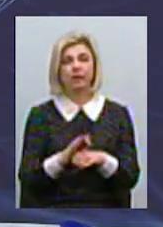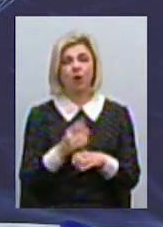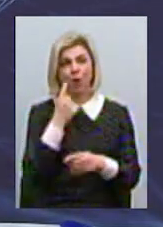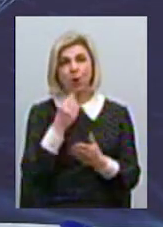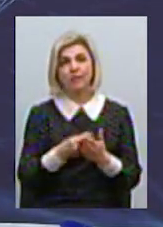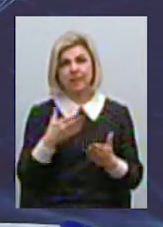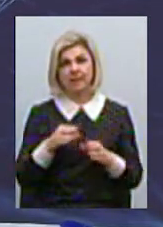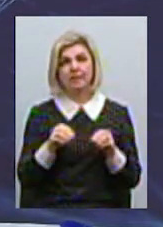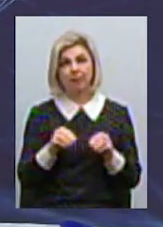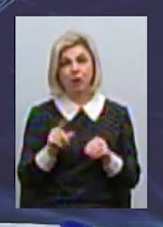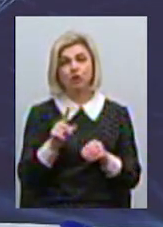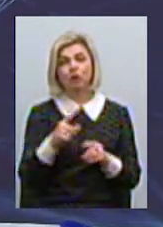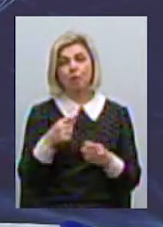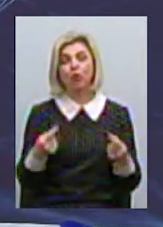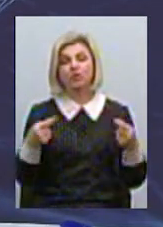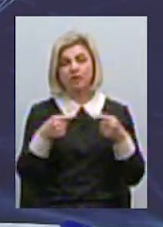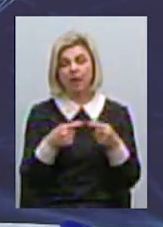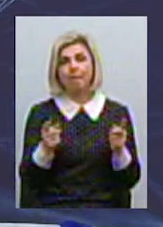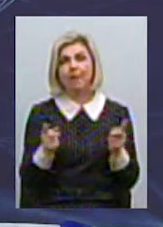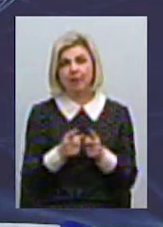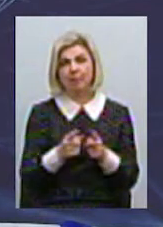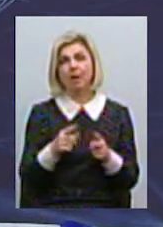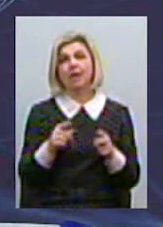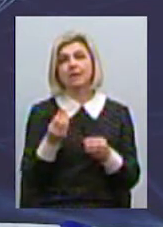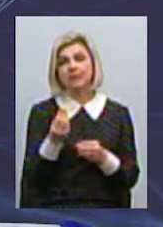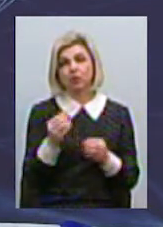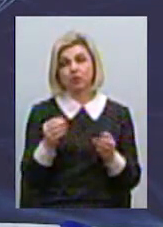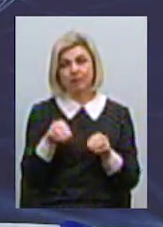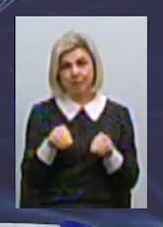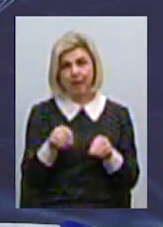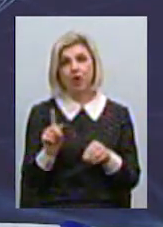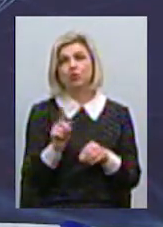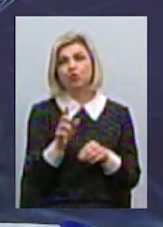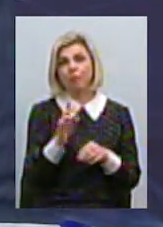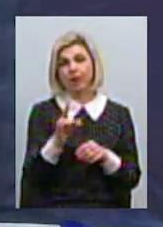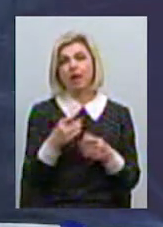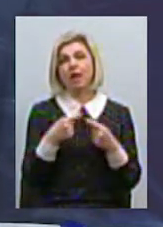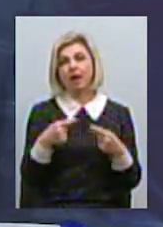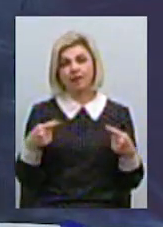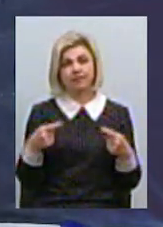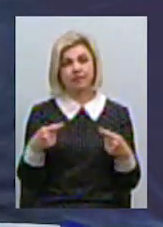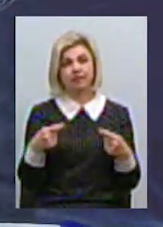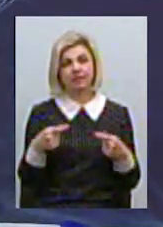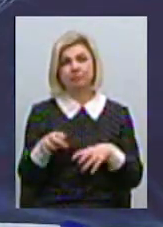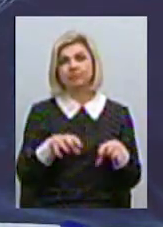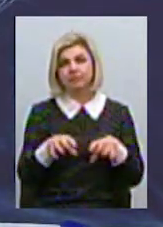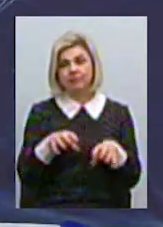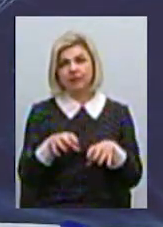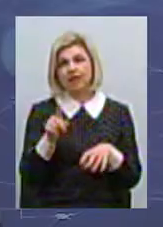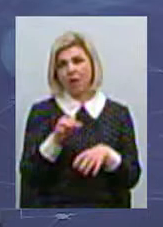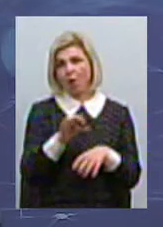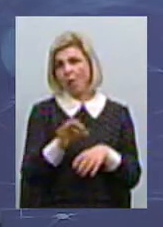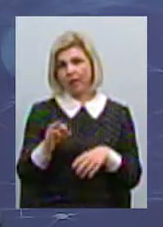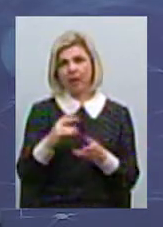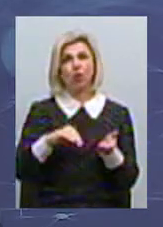оцінка землі для того, щоб встановити мінімальну граничну ціну землі, для того, щоб різні ділки, не закупки просто не